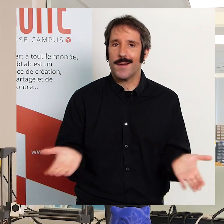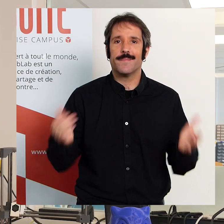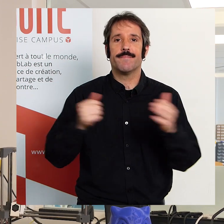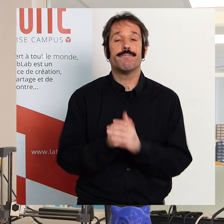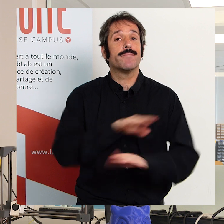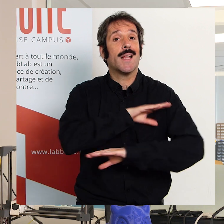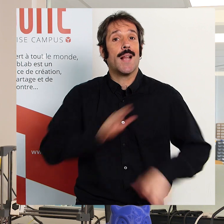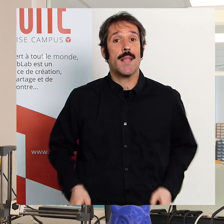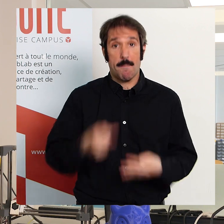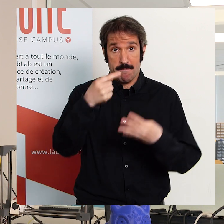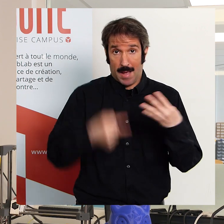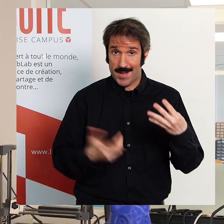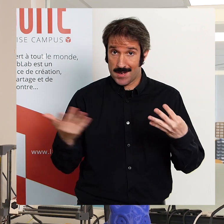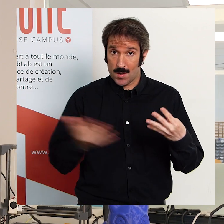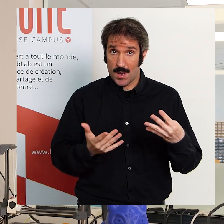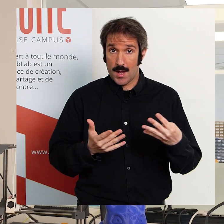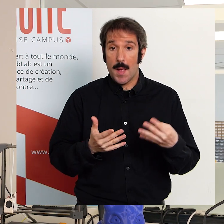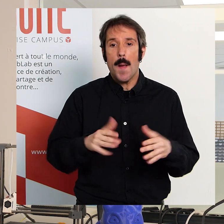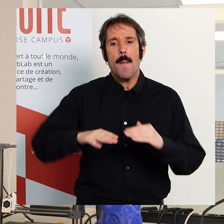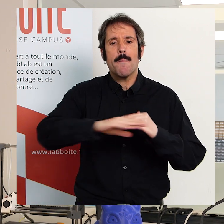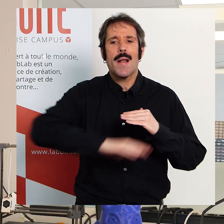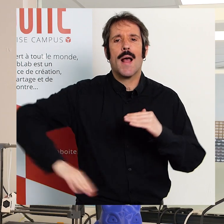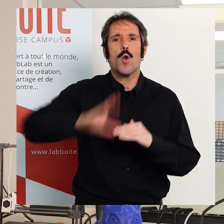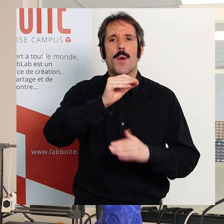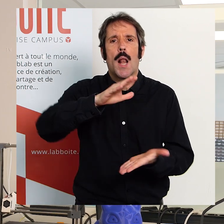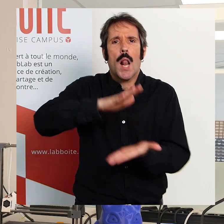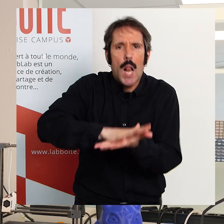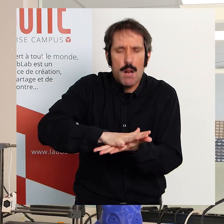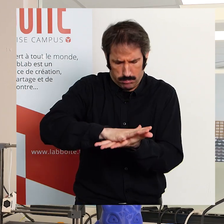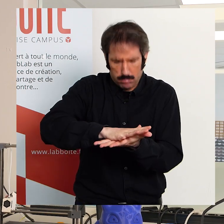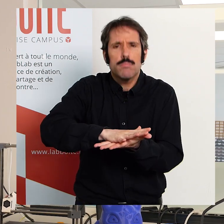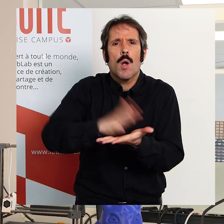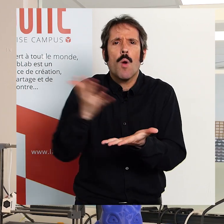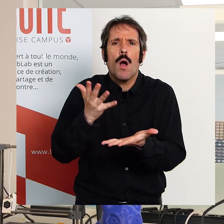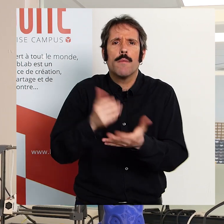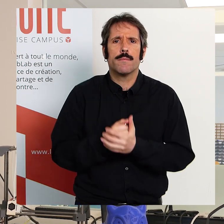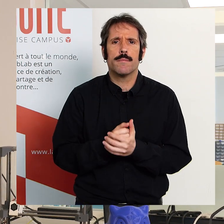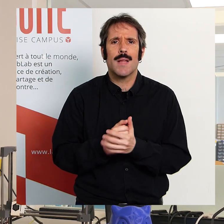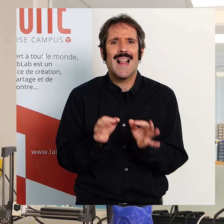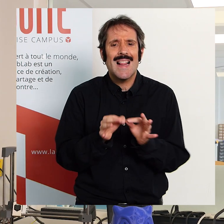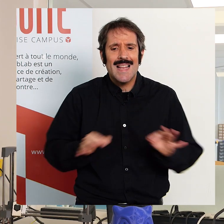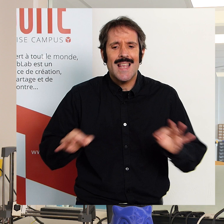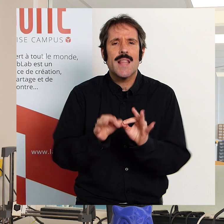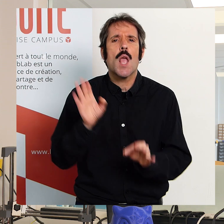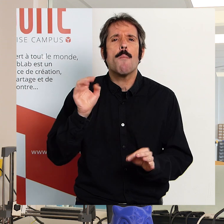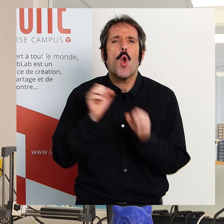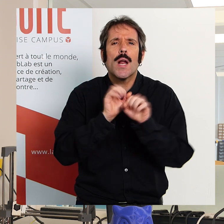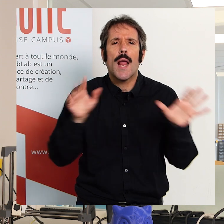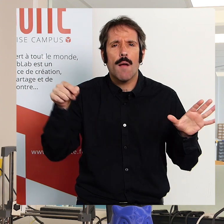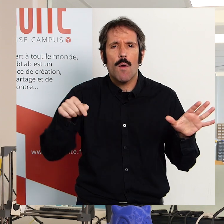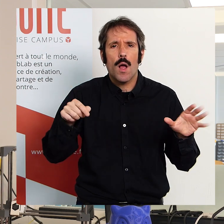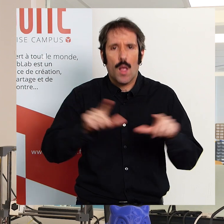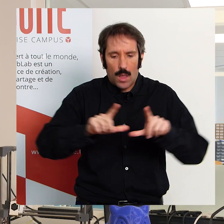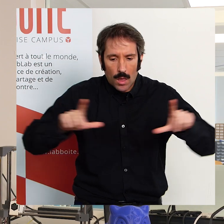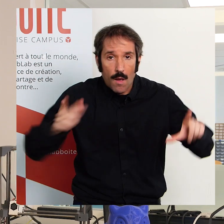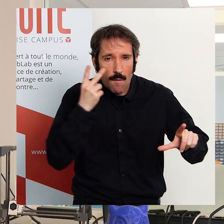Voilà. Et enfin, le dernier paramètre correspond à l'adhérence du plateau. Alors qu'est-ce que c'est que l'adhérence? C'est en fait les lignes bleu clair qu'on voit sous mon modèle.